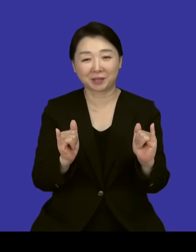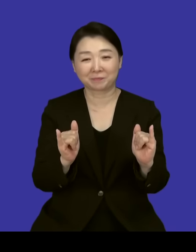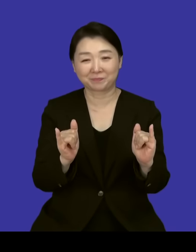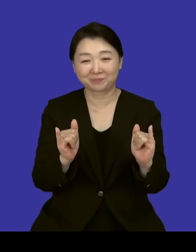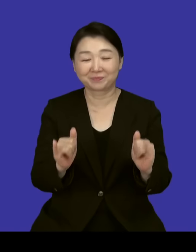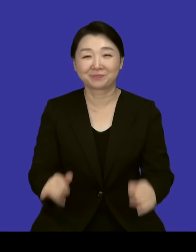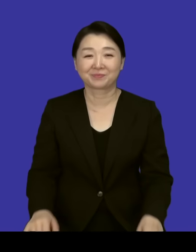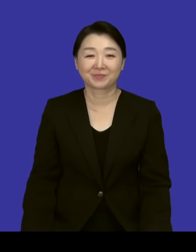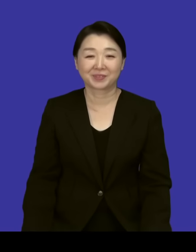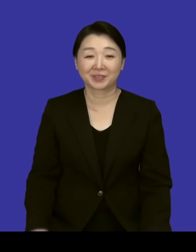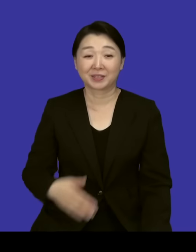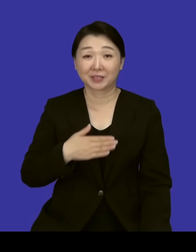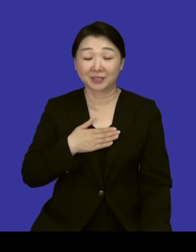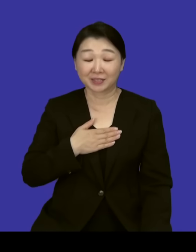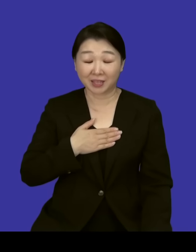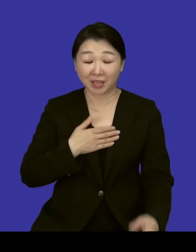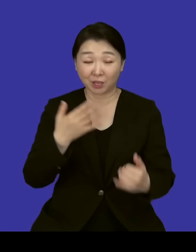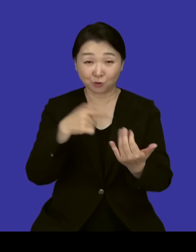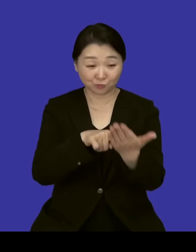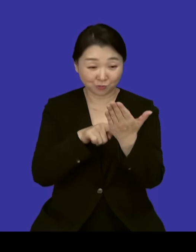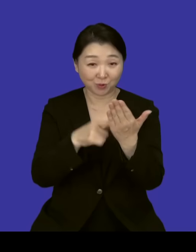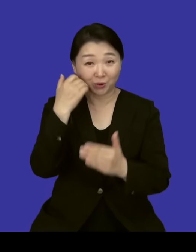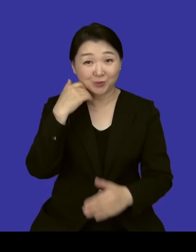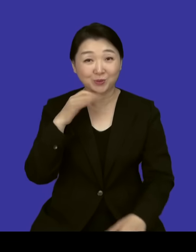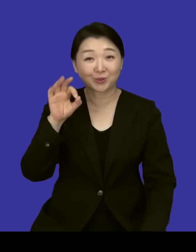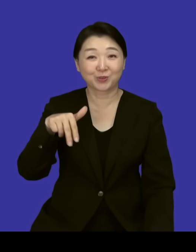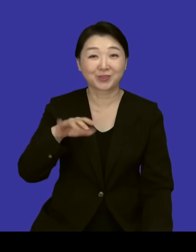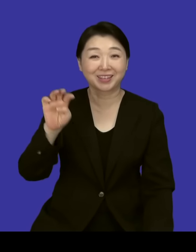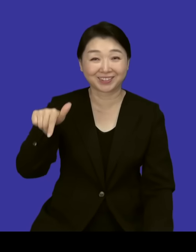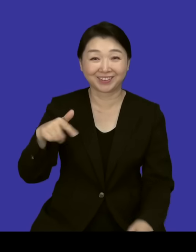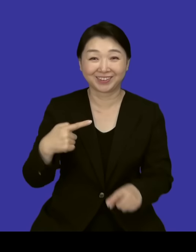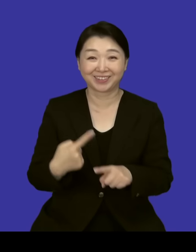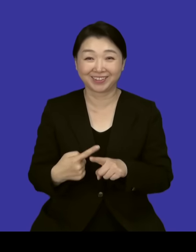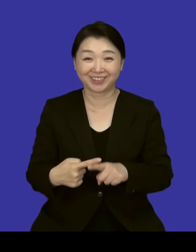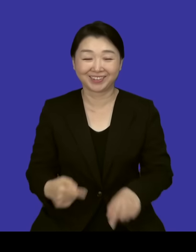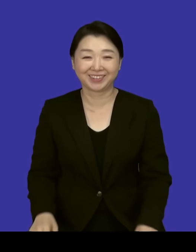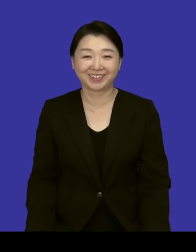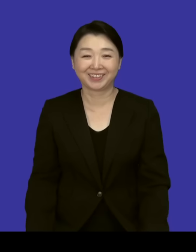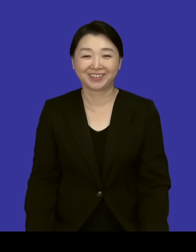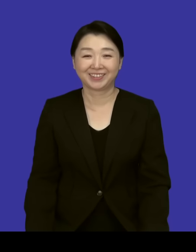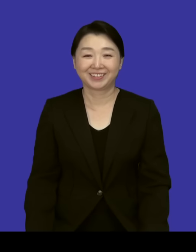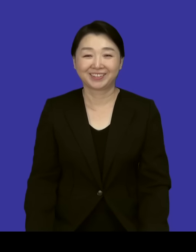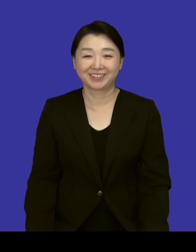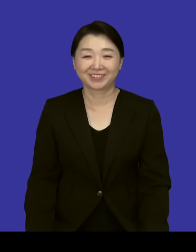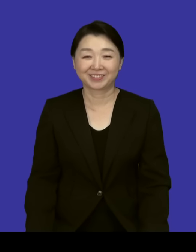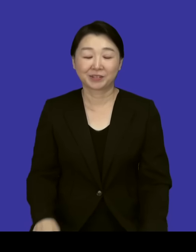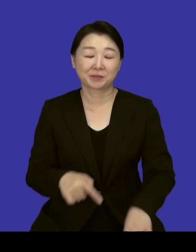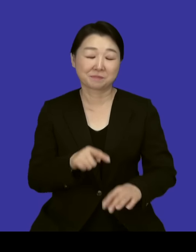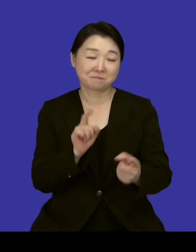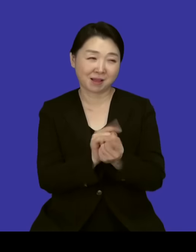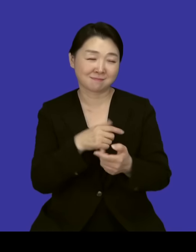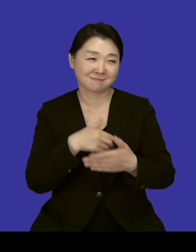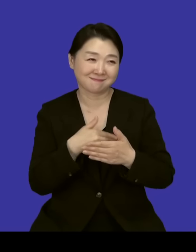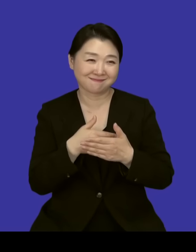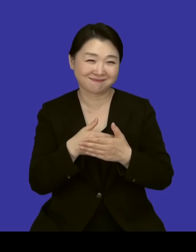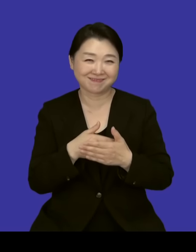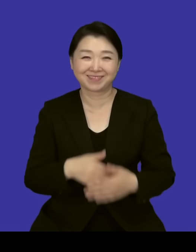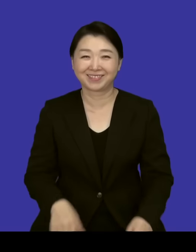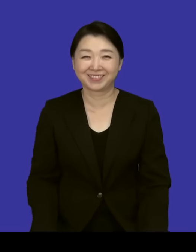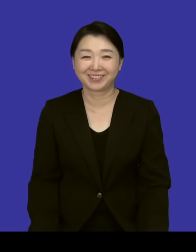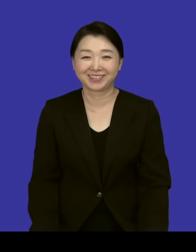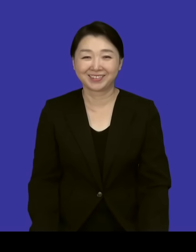갓세익. 제 알고리즘계의 유재석. 네. 아, 너무너무 설렜습니다. 네.